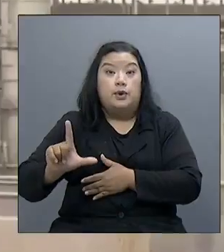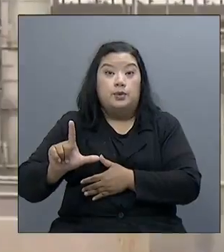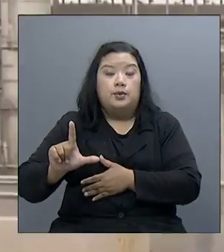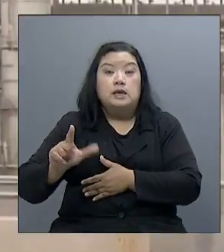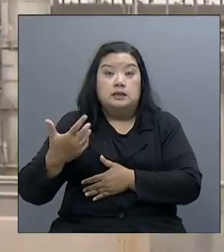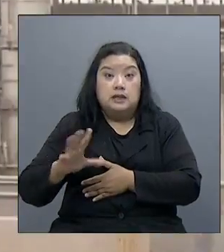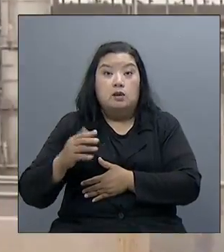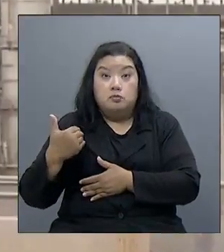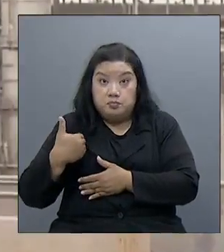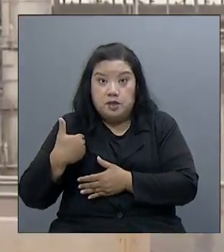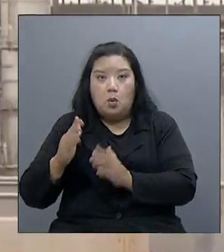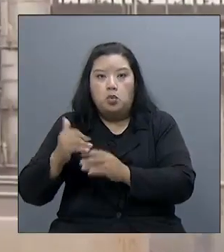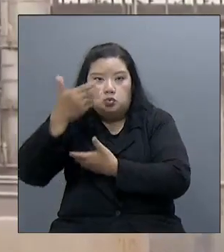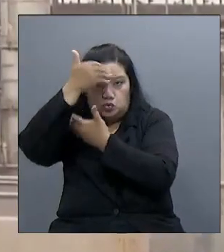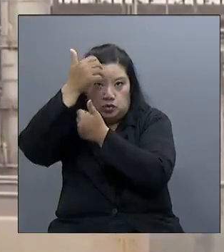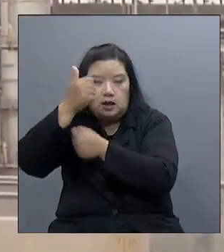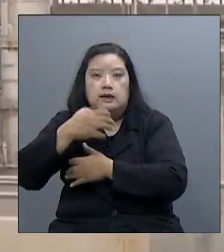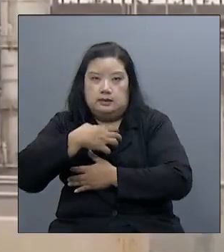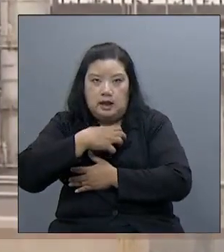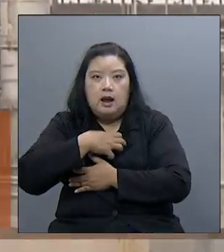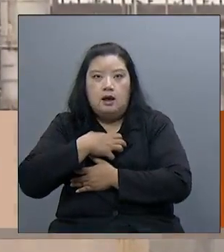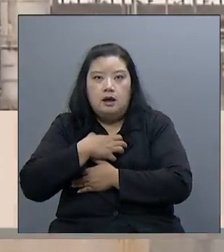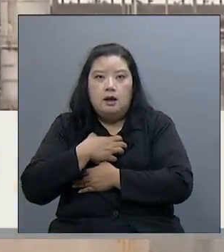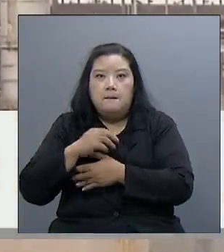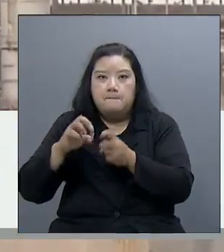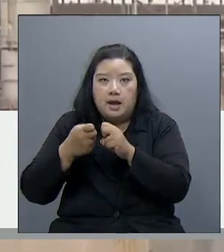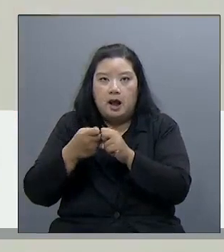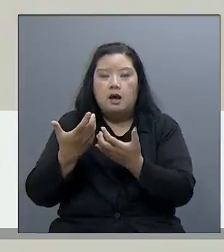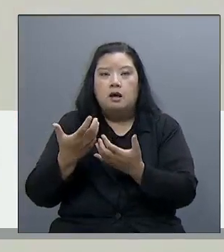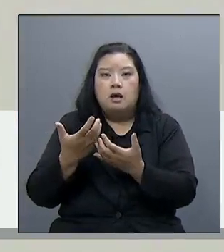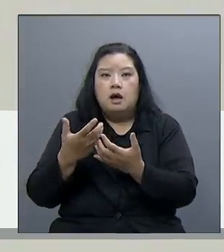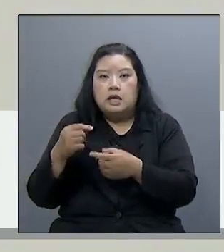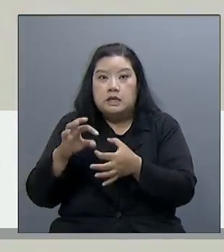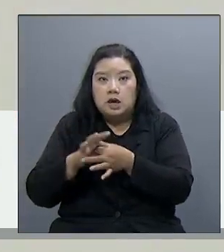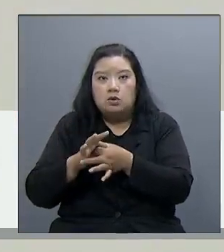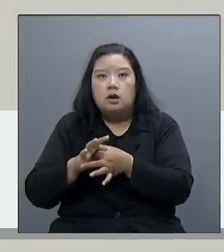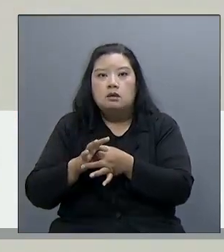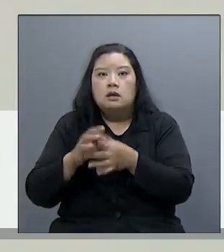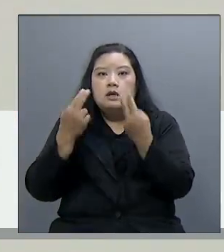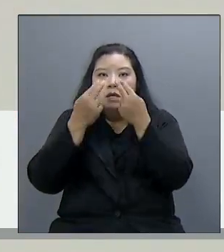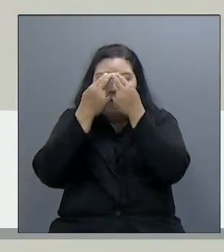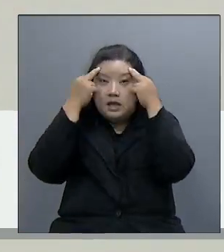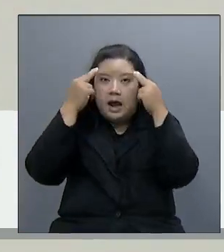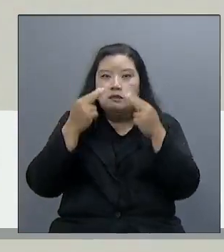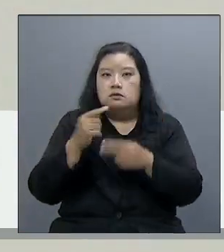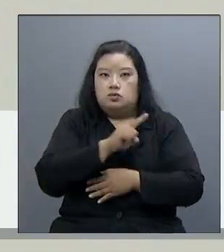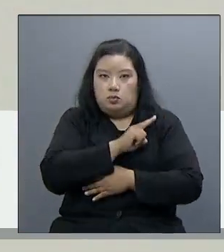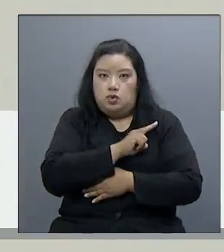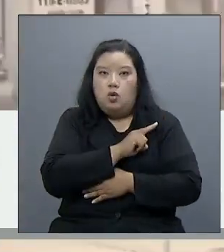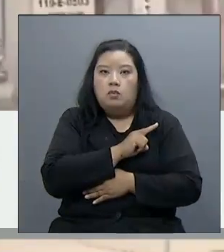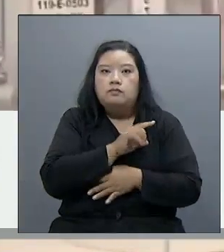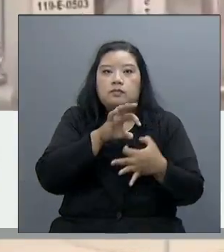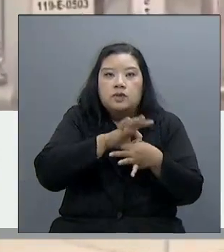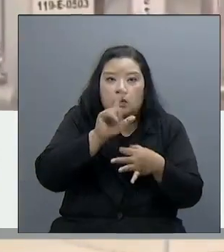รารายงานว่านักลงทุนกำลังจับตามองสถานการณ์อิหร่านในฐานะผู้ผลิตน้ำมันรายใหญ่ซึ่งหนังสือพิมพ์ TheWall Street